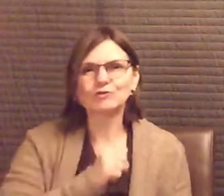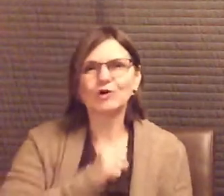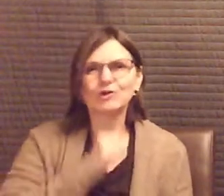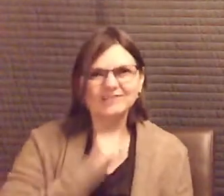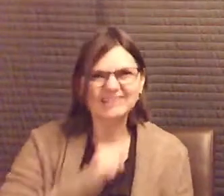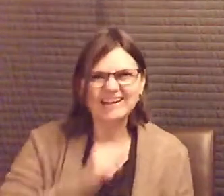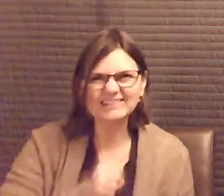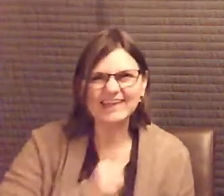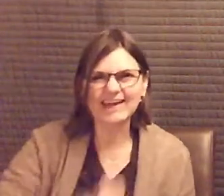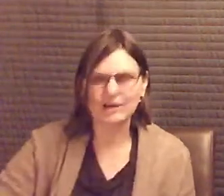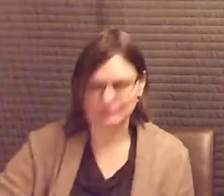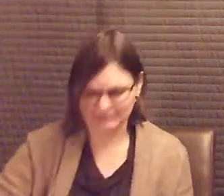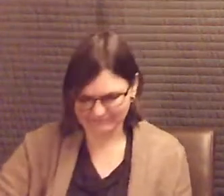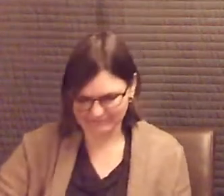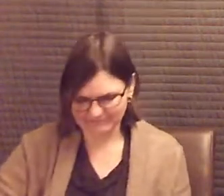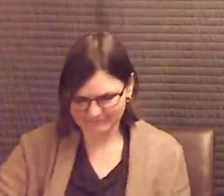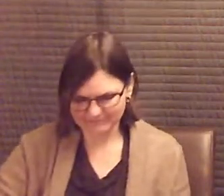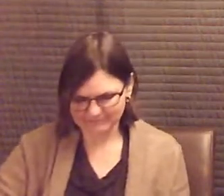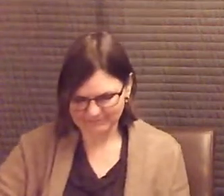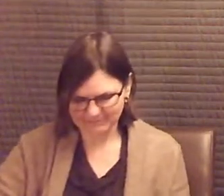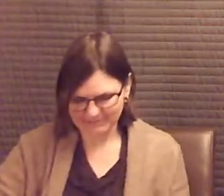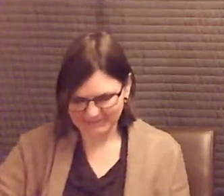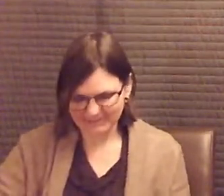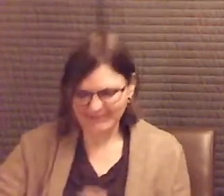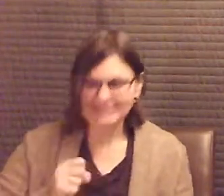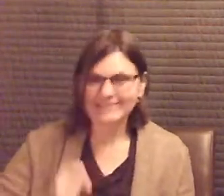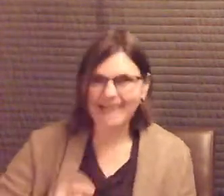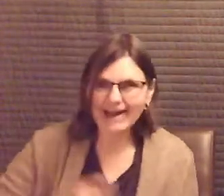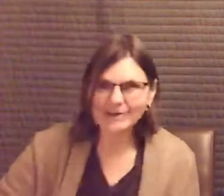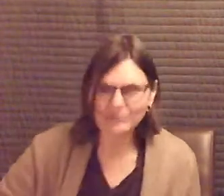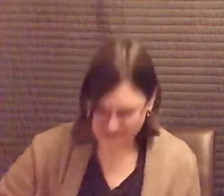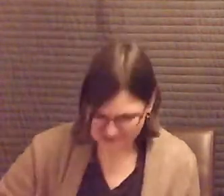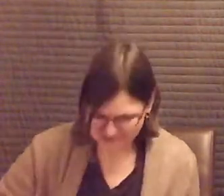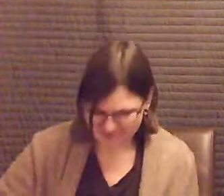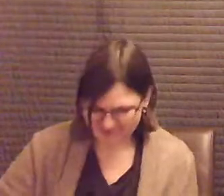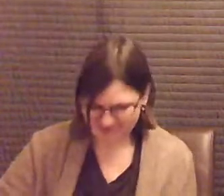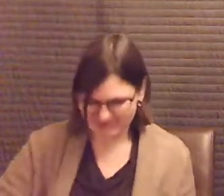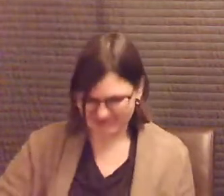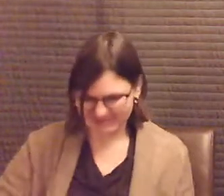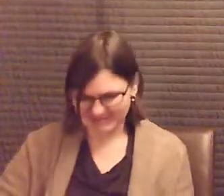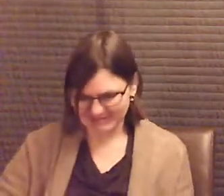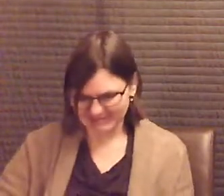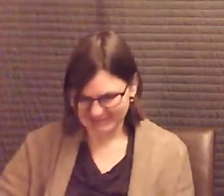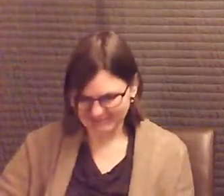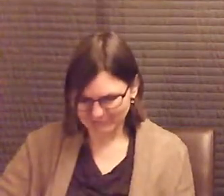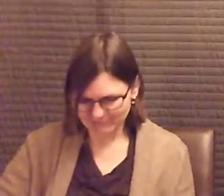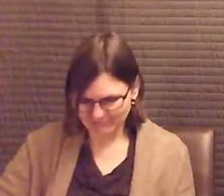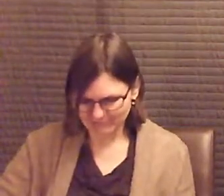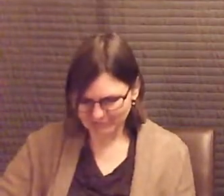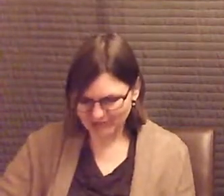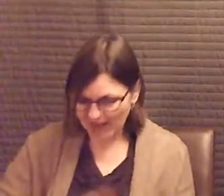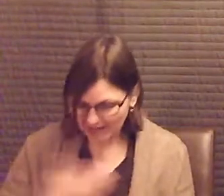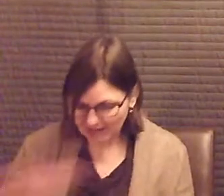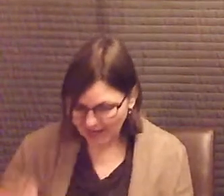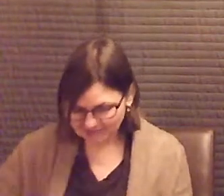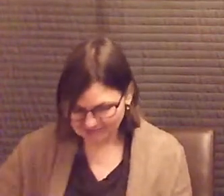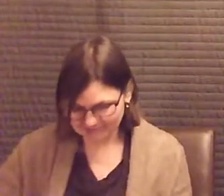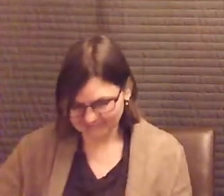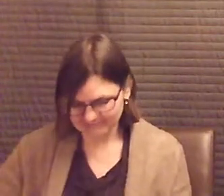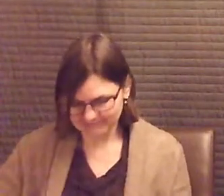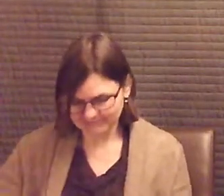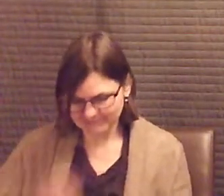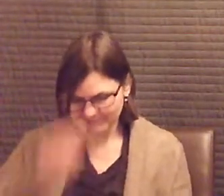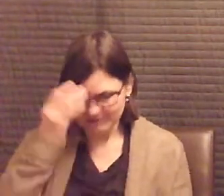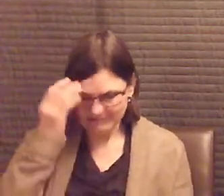woord van god kan tegenhouden en de voor rust en daarom vesting hij wil een you holding verdraag ik alles